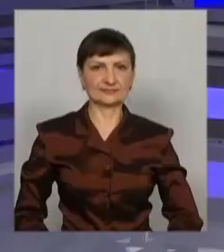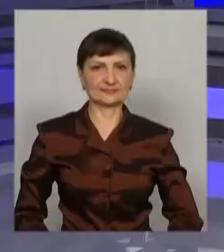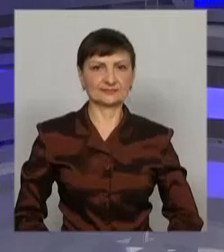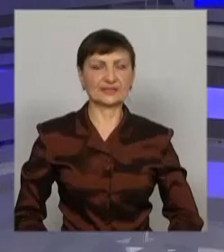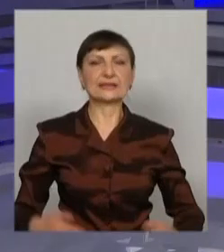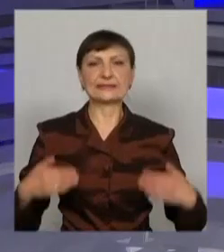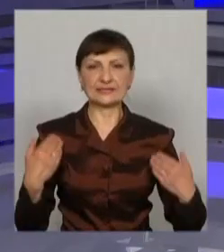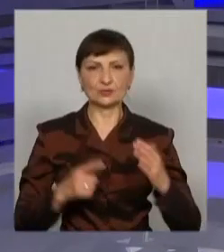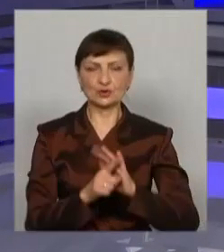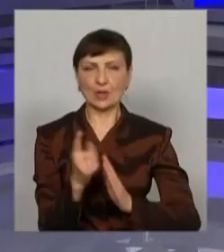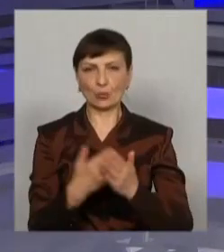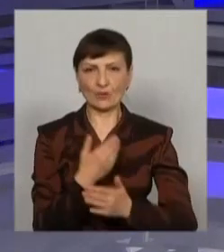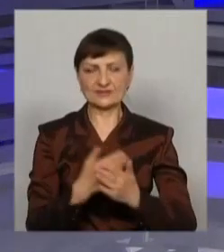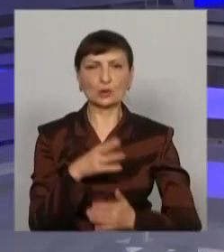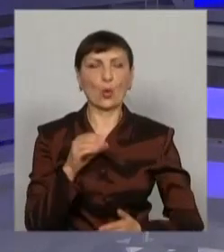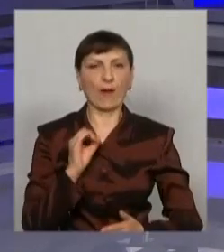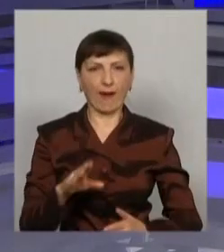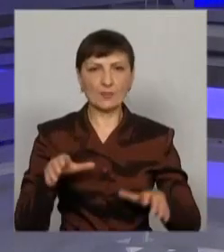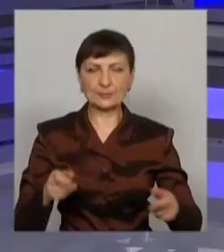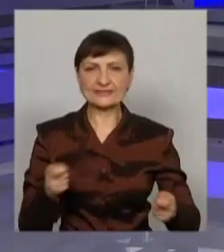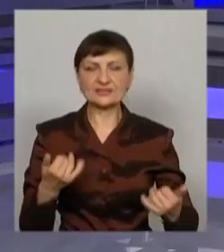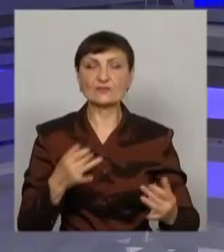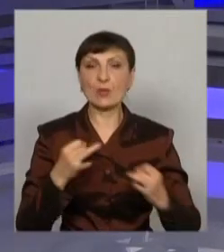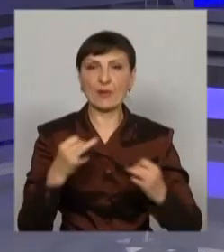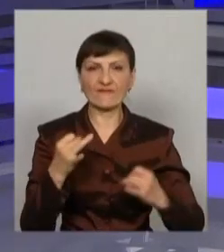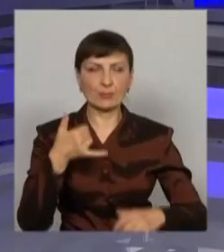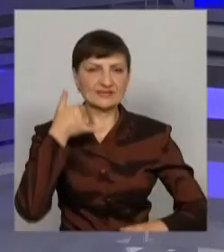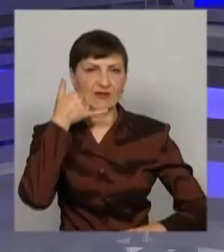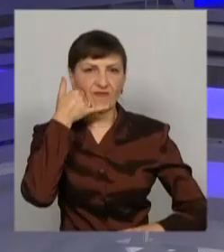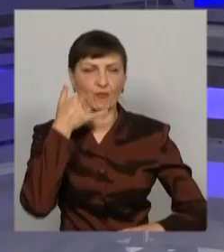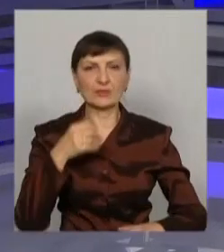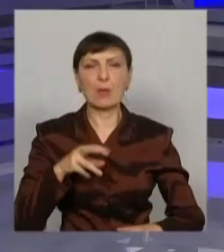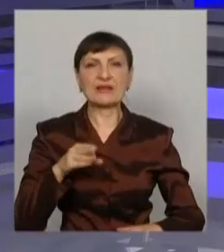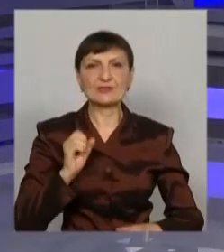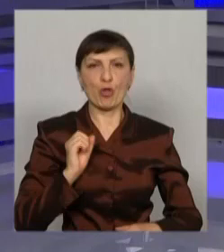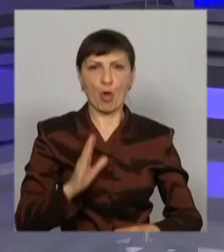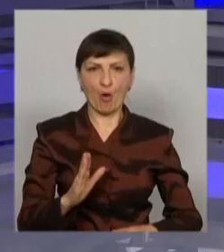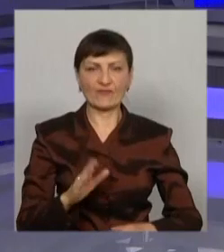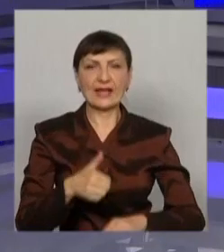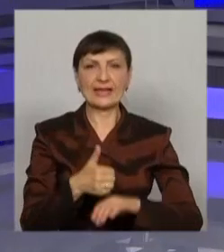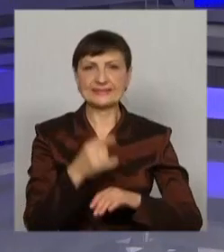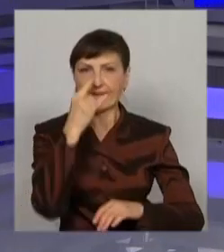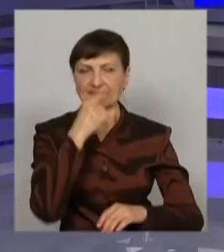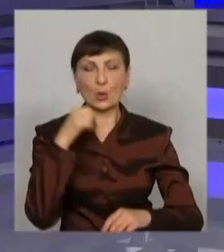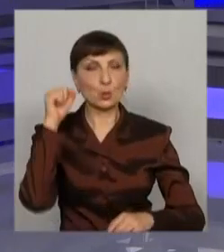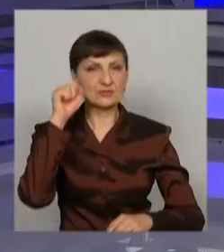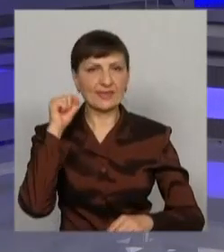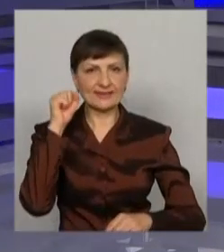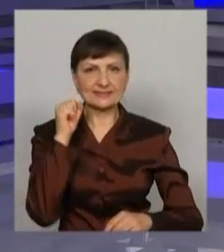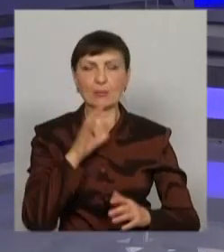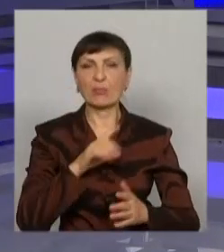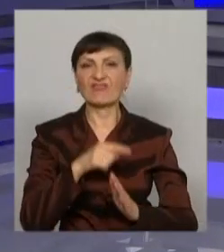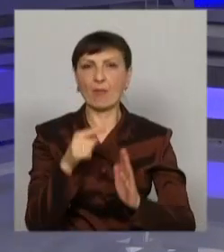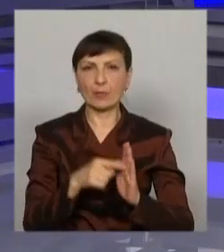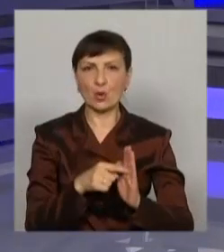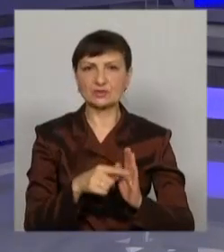Начинаем выпуск. Касым-Жомарт Токаев сегодня поговорил по телефону с Шавкатом Мирзиёевым. Лидеры Казахстана и Узбекистана затронули